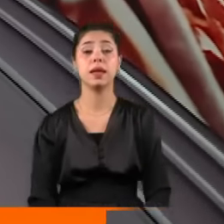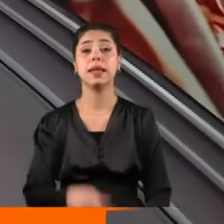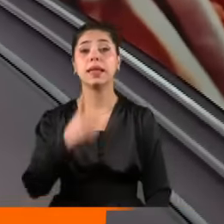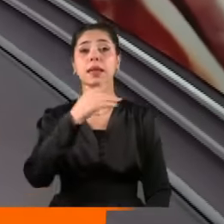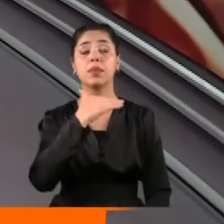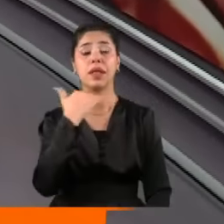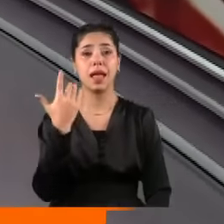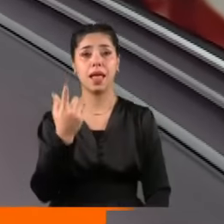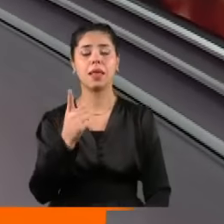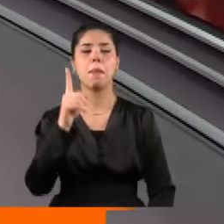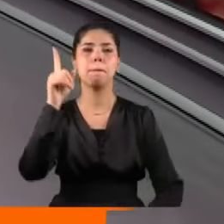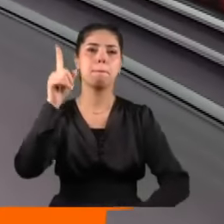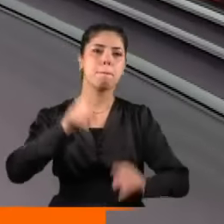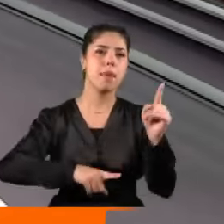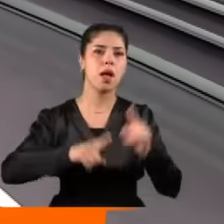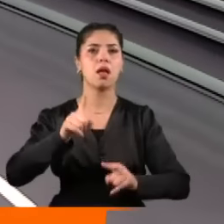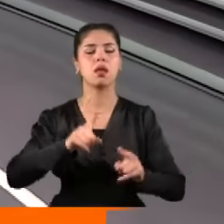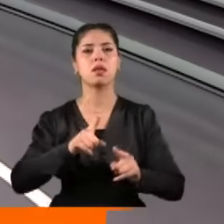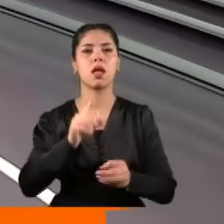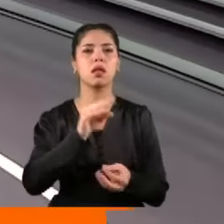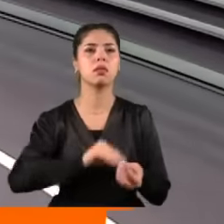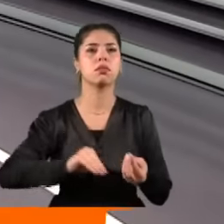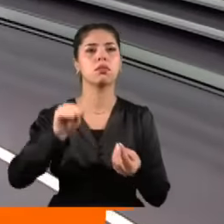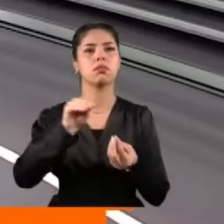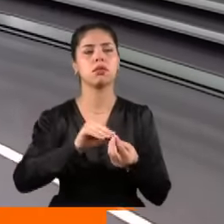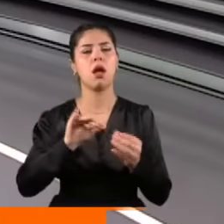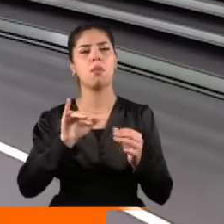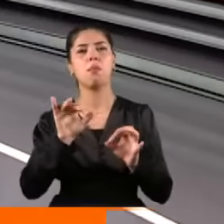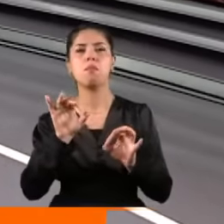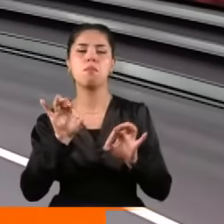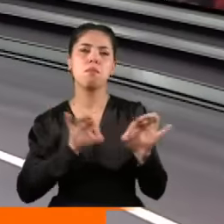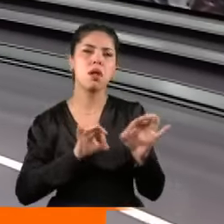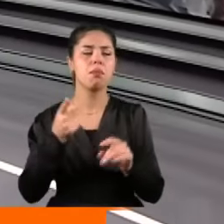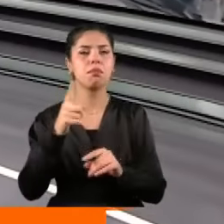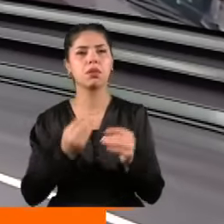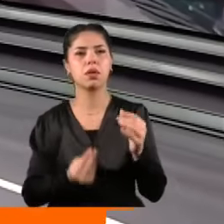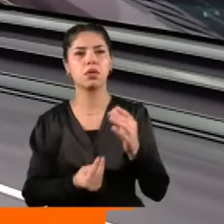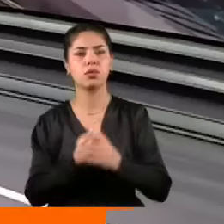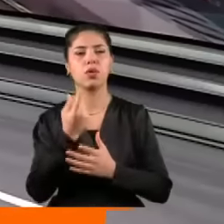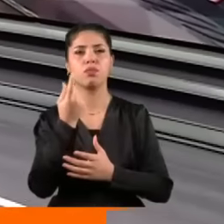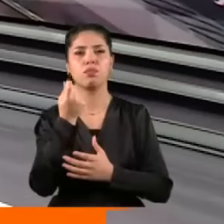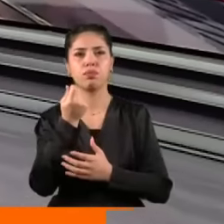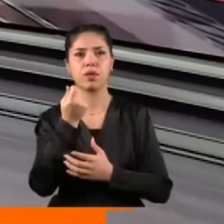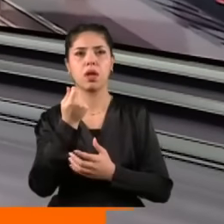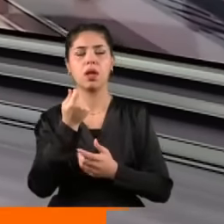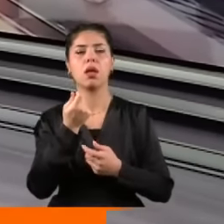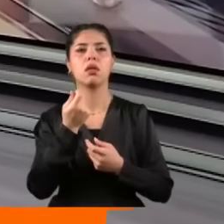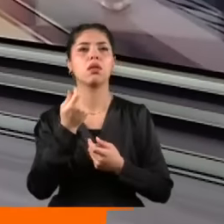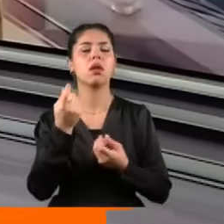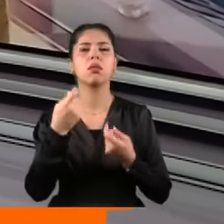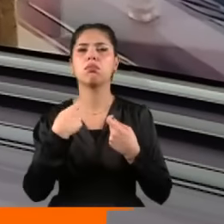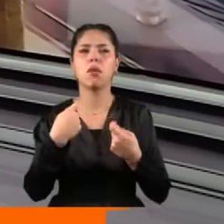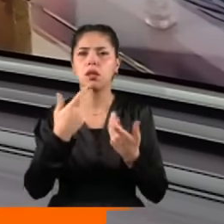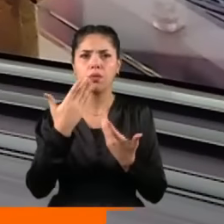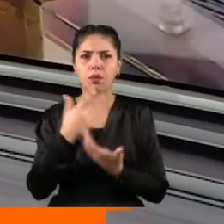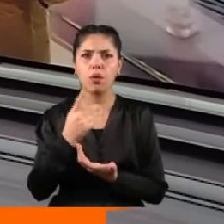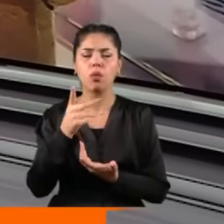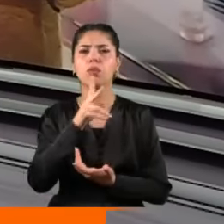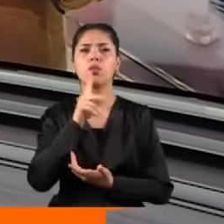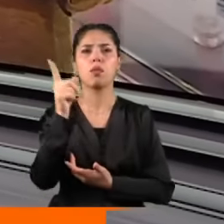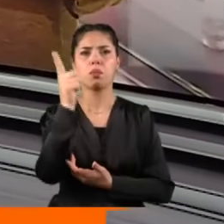Kırmızı Et'te belirli dönemlerde sahnelenen zamlı tarife oyunu yeniden devrede. Fiyatlar maliyet artmamasına rağmen son bir ayda